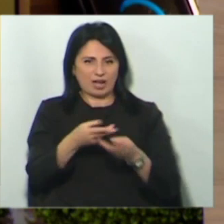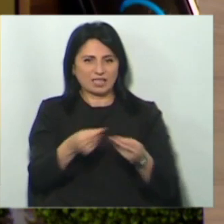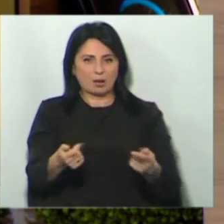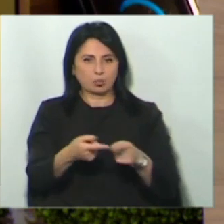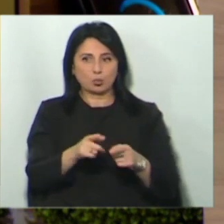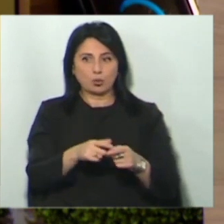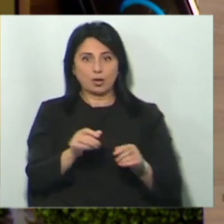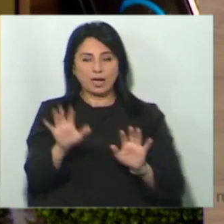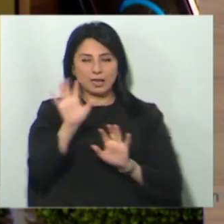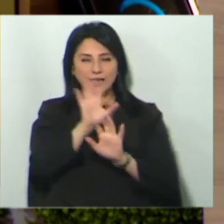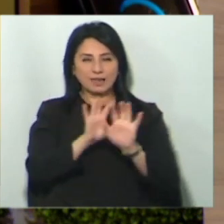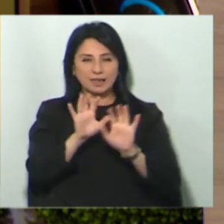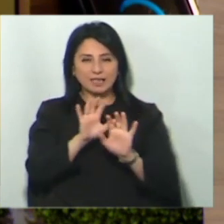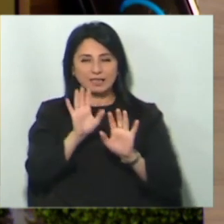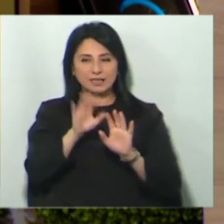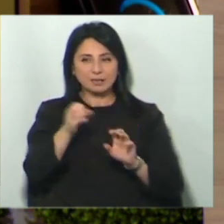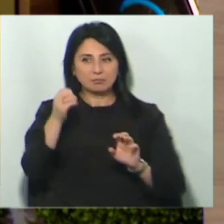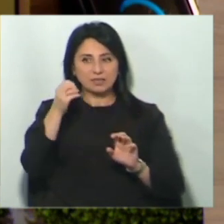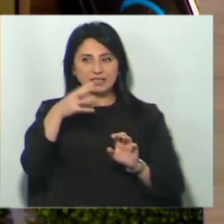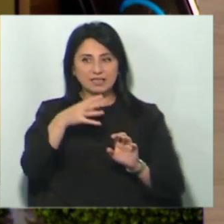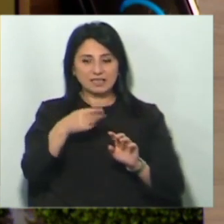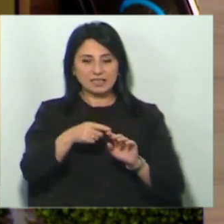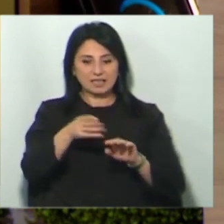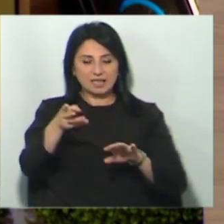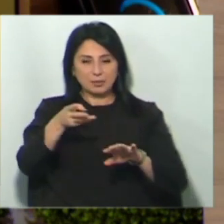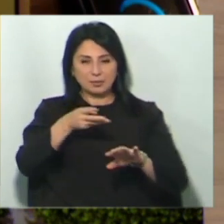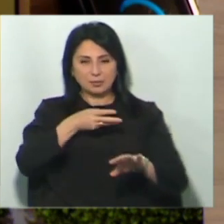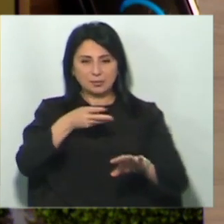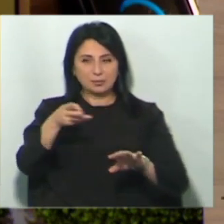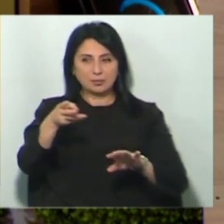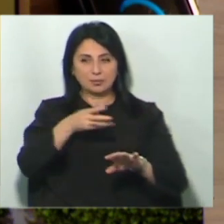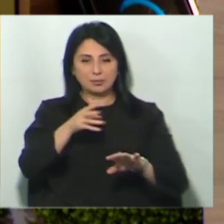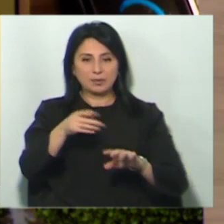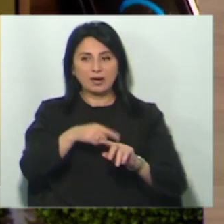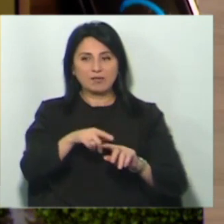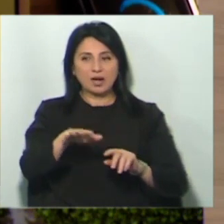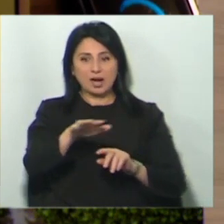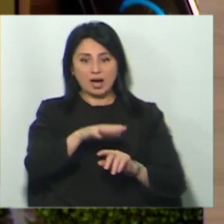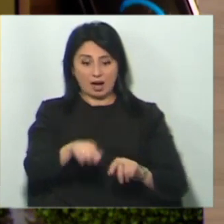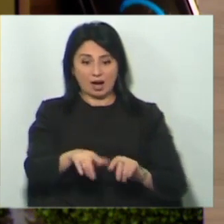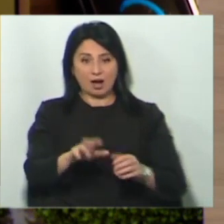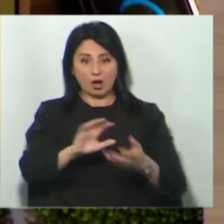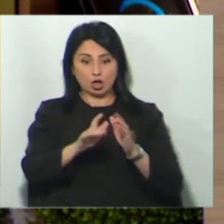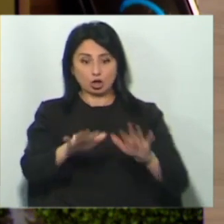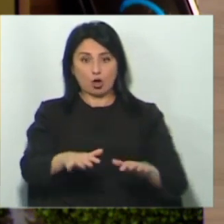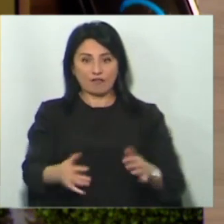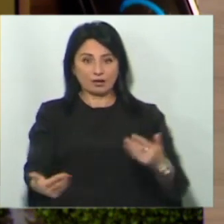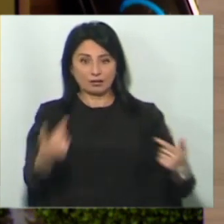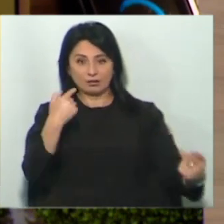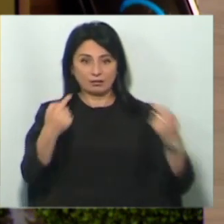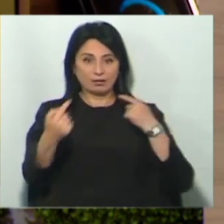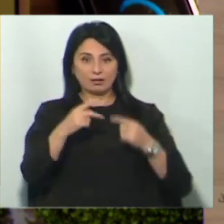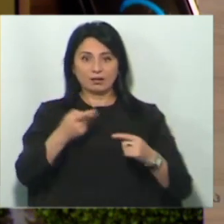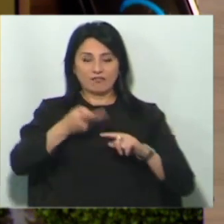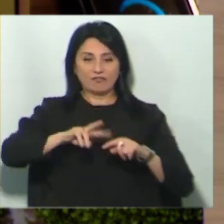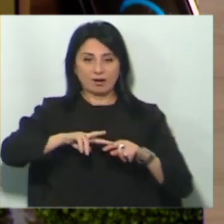Ai să te nisci schiit, o să te cad pe schiobi, atansam nisci, asta e idealul care e arecului satvis, ramuten metoza o schiobi